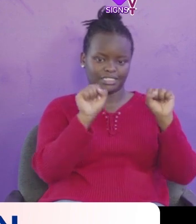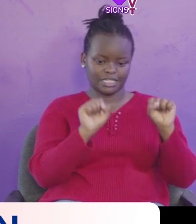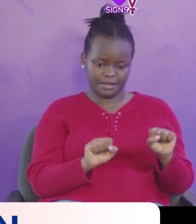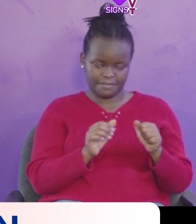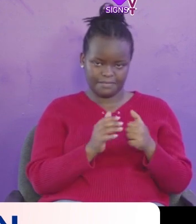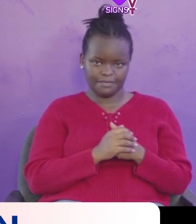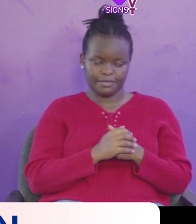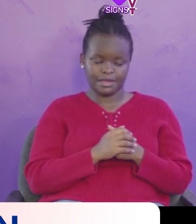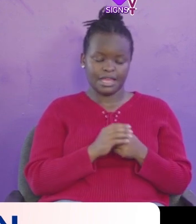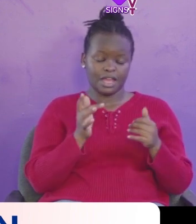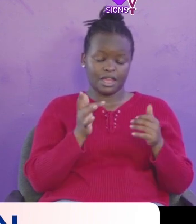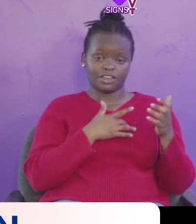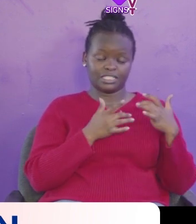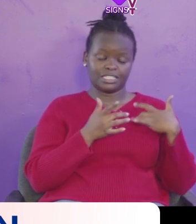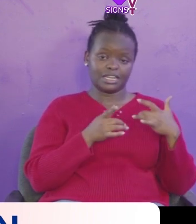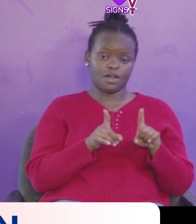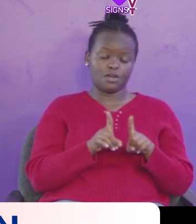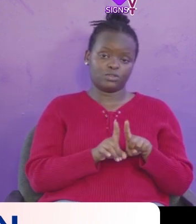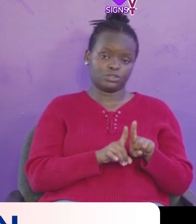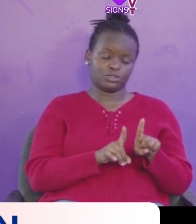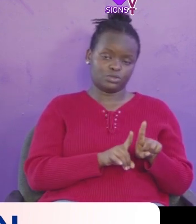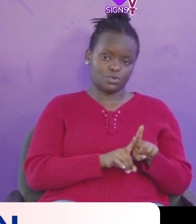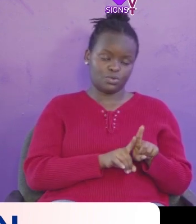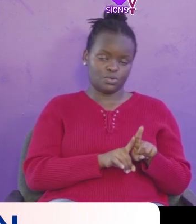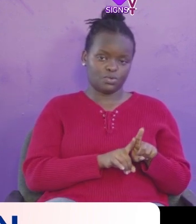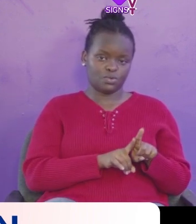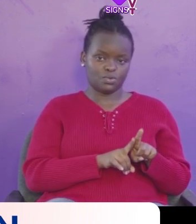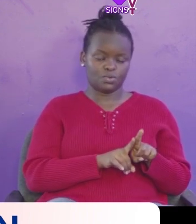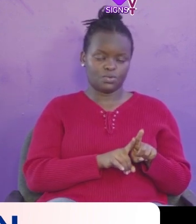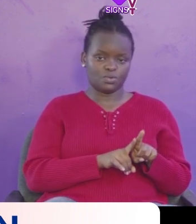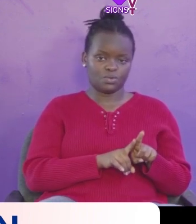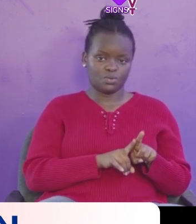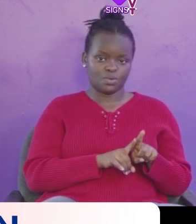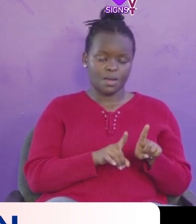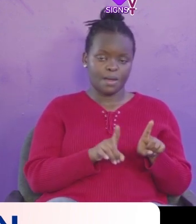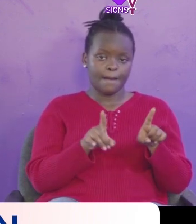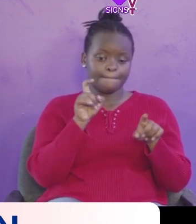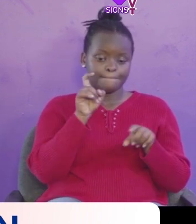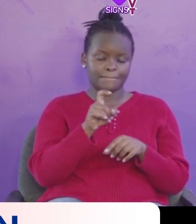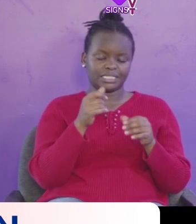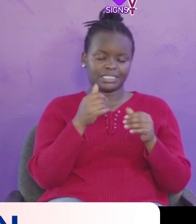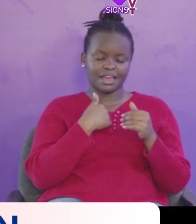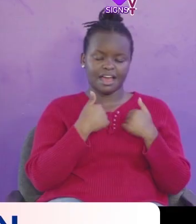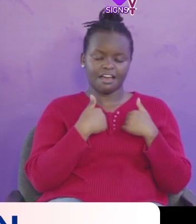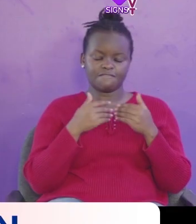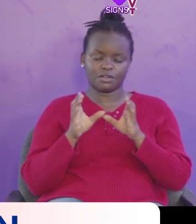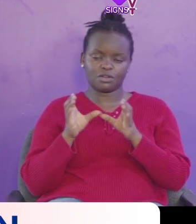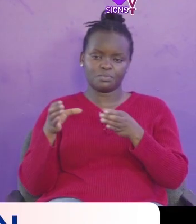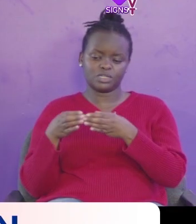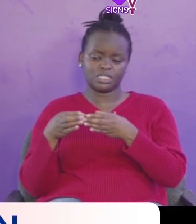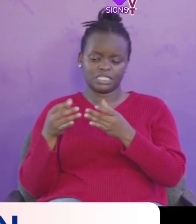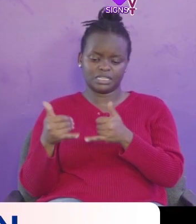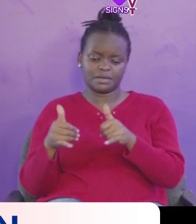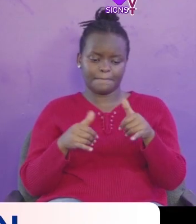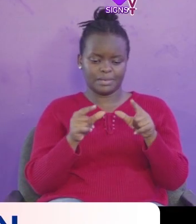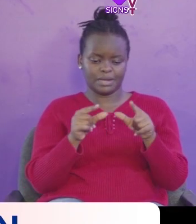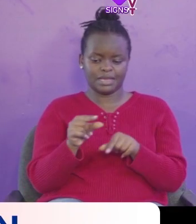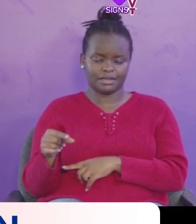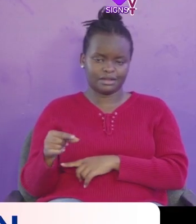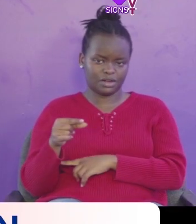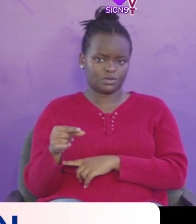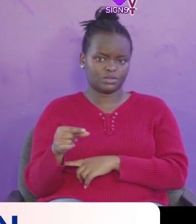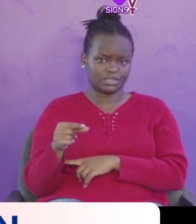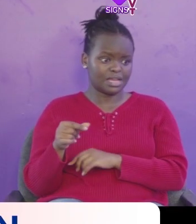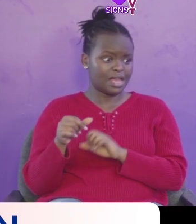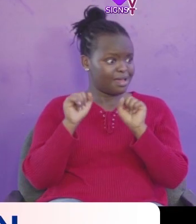Na mconsider pia kunafaa kukuwe na community playground, because community playground Mukuru ni